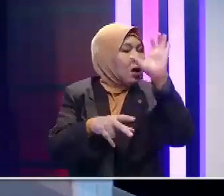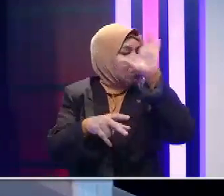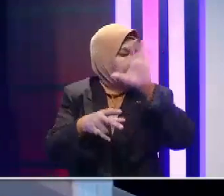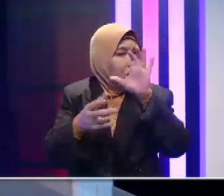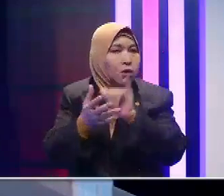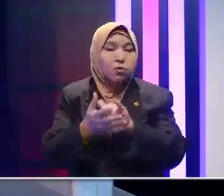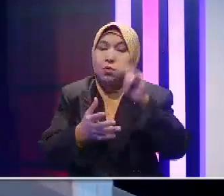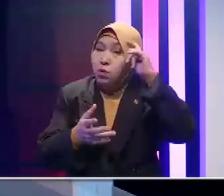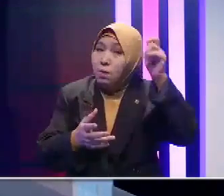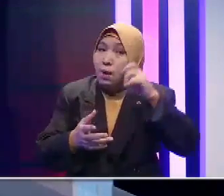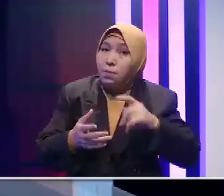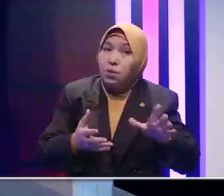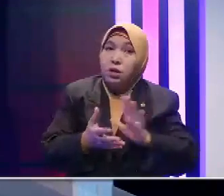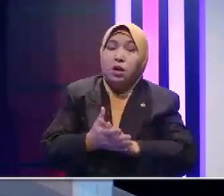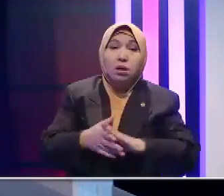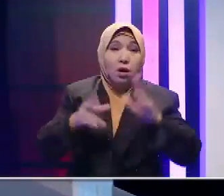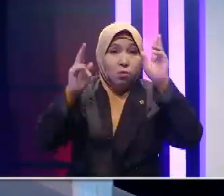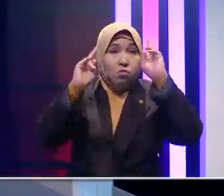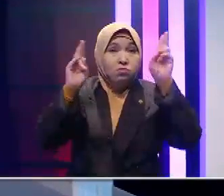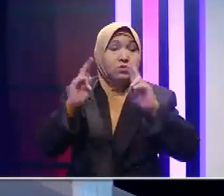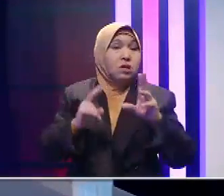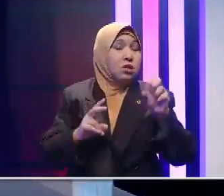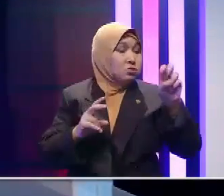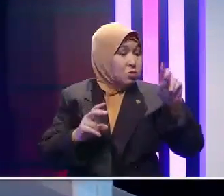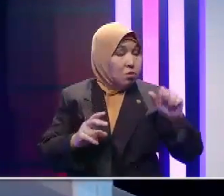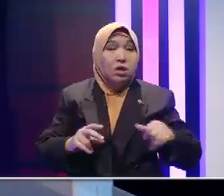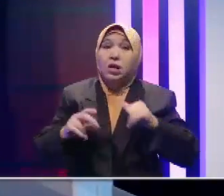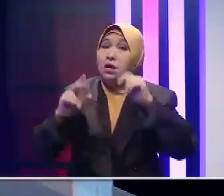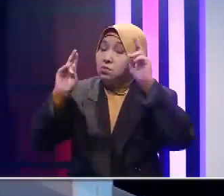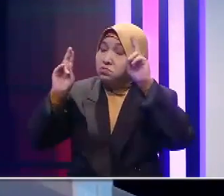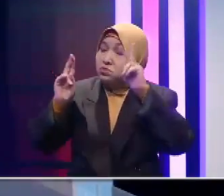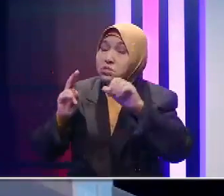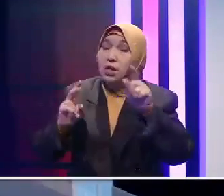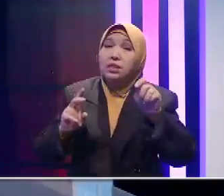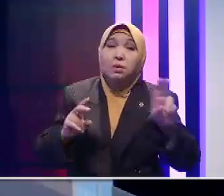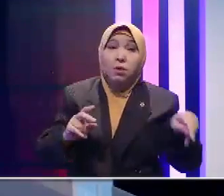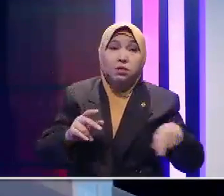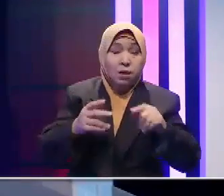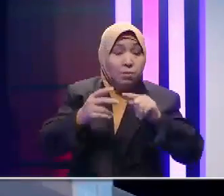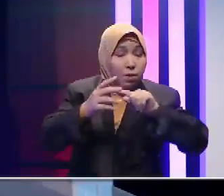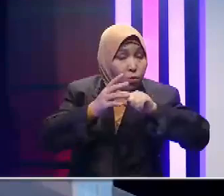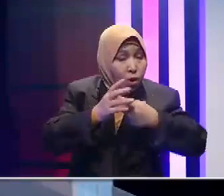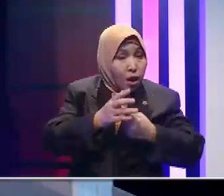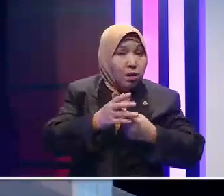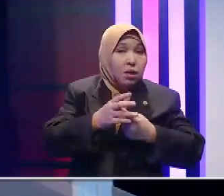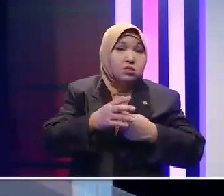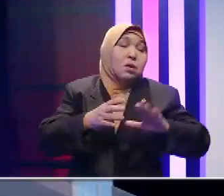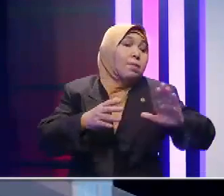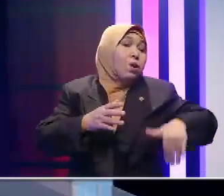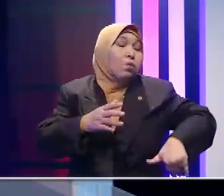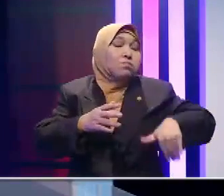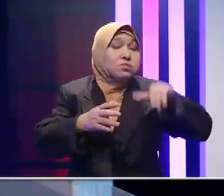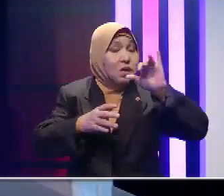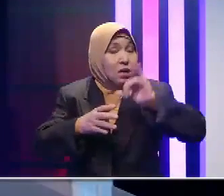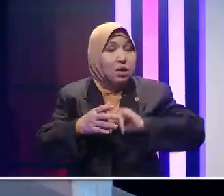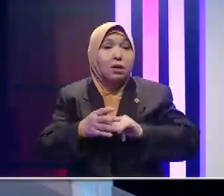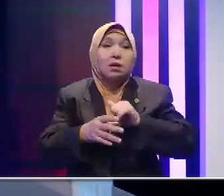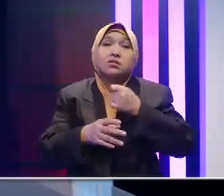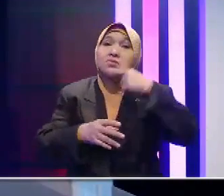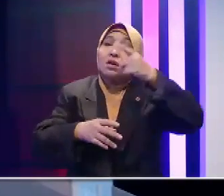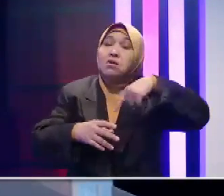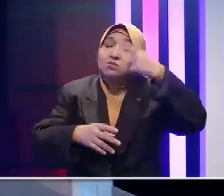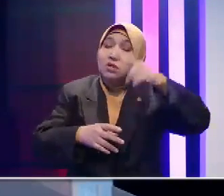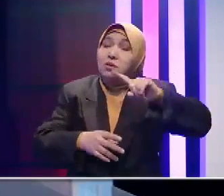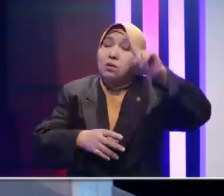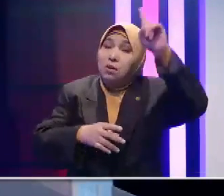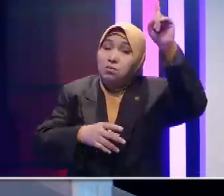tuan-tuan dan puan-puan dan Ustaz, Ustaz Sanusi dan Ustaz Tirmizi, pencarian saya dah bermula sebelum saya mengucap dua kalimah syahadah. Dan orang